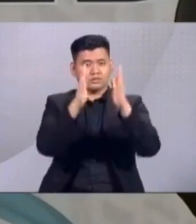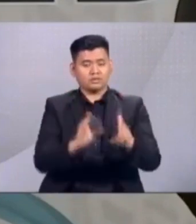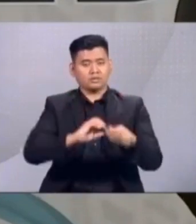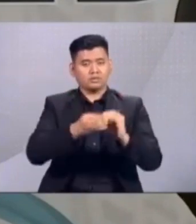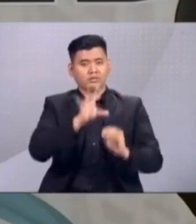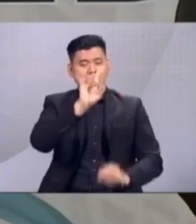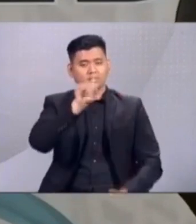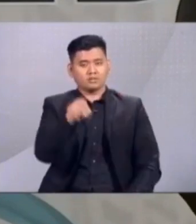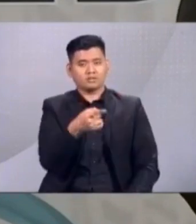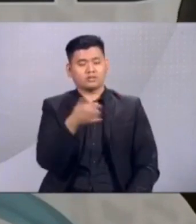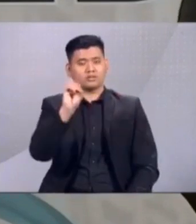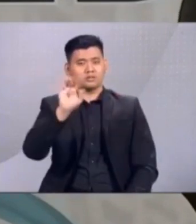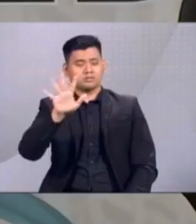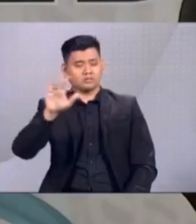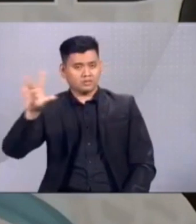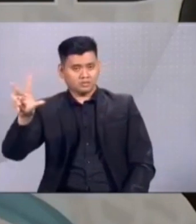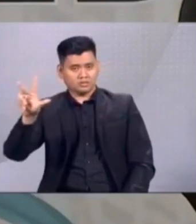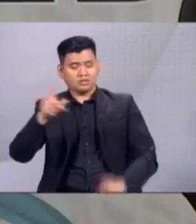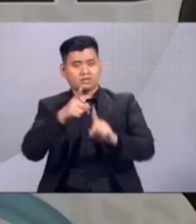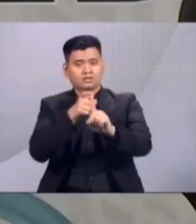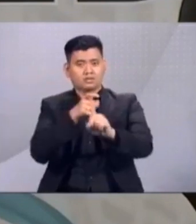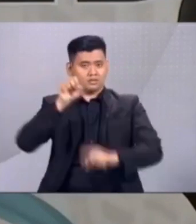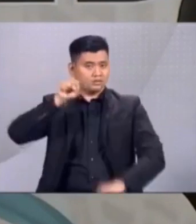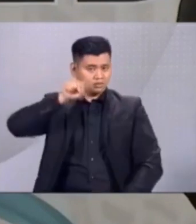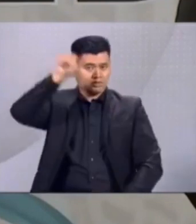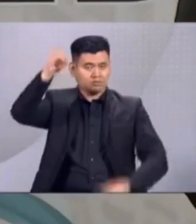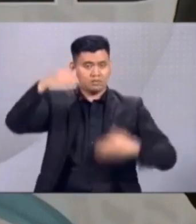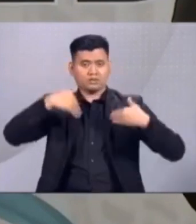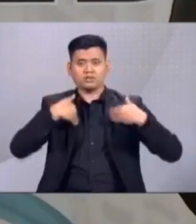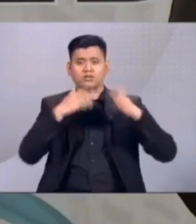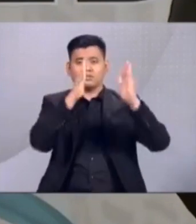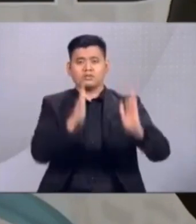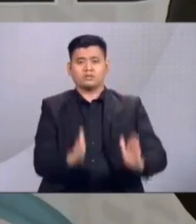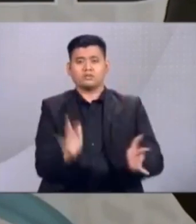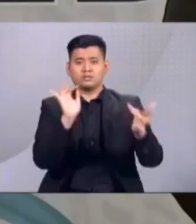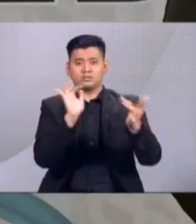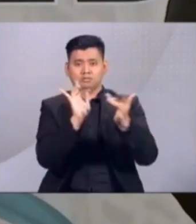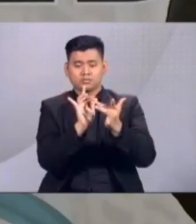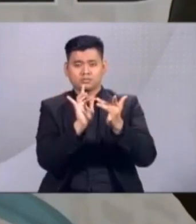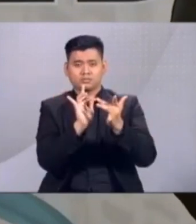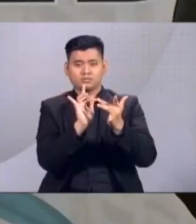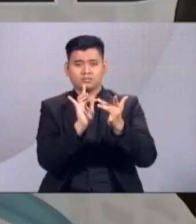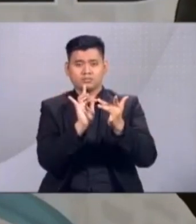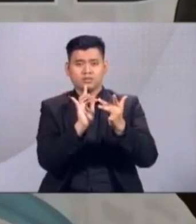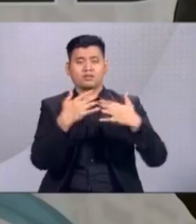8,453. Di Sabah ada 1 kes kontak rapat kepada kes positif COVID-19, iaitu